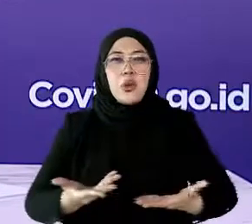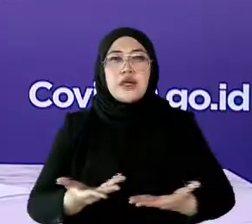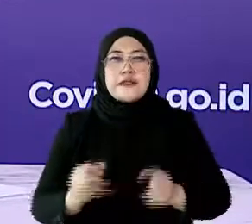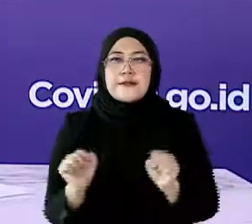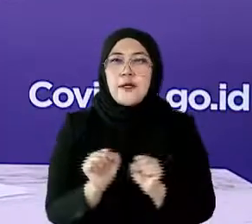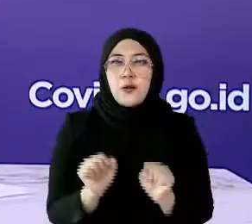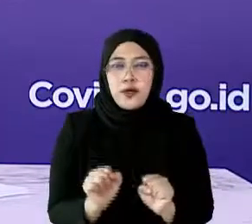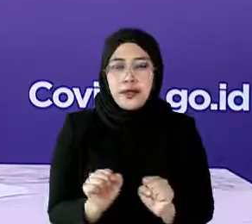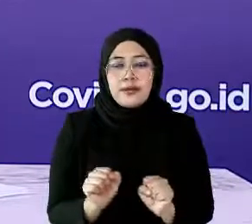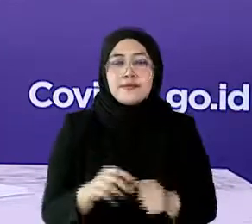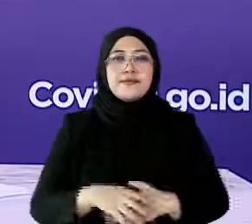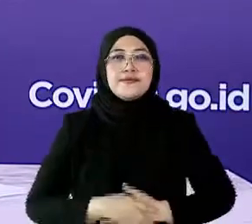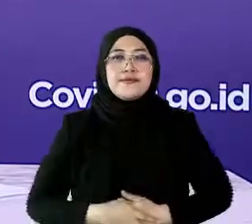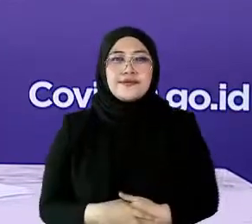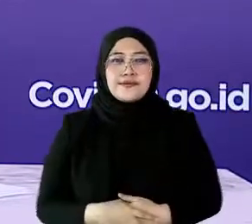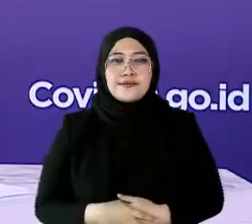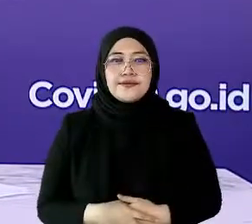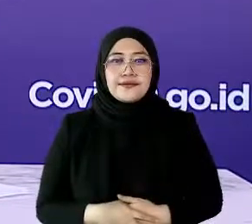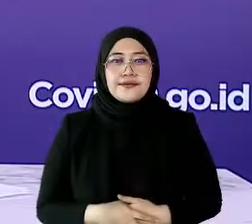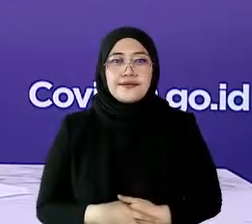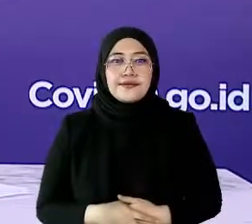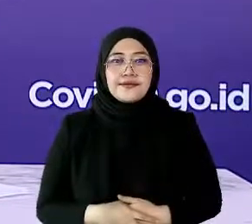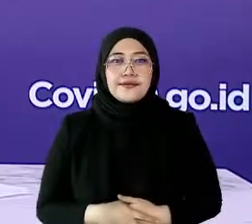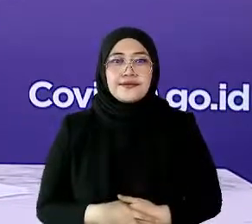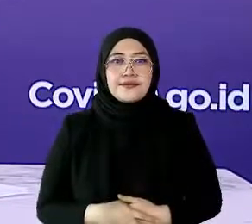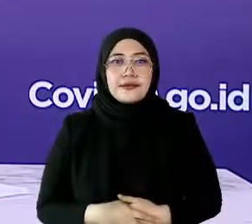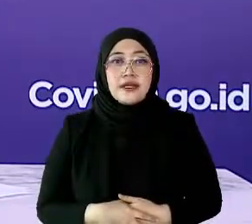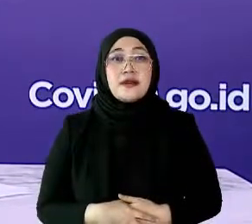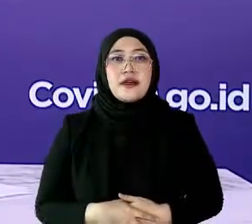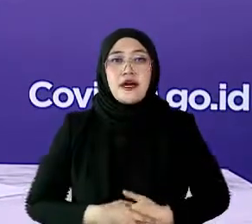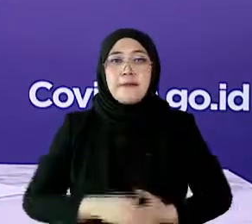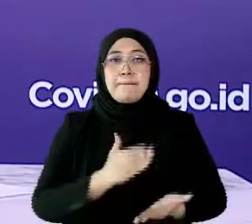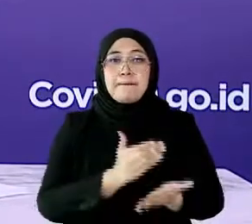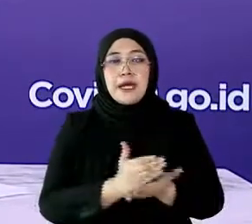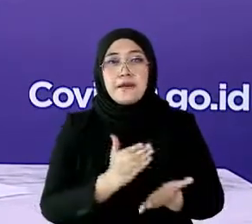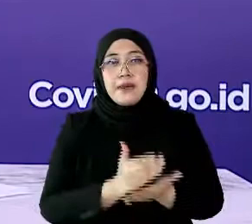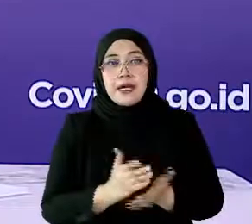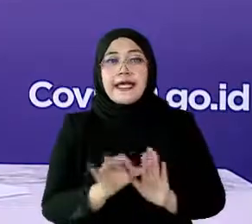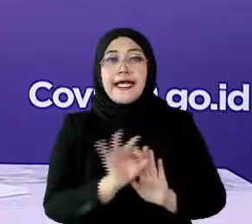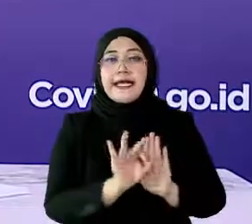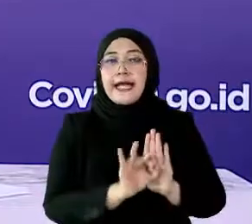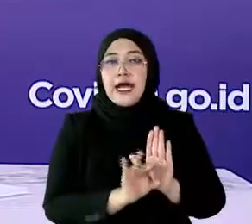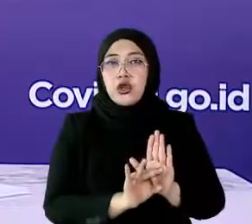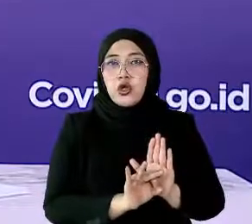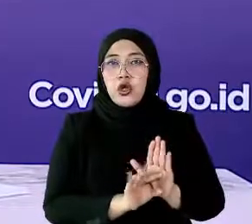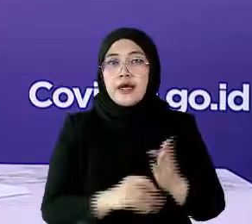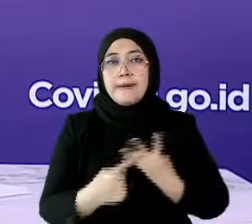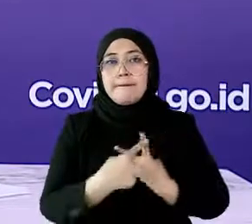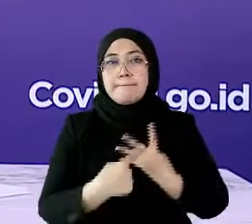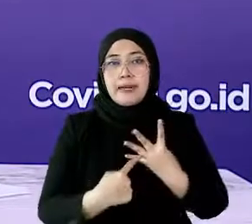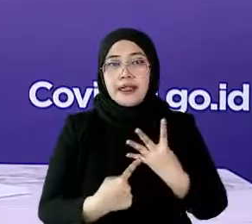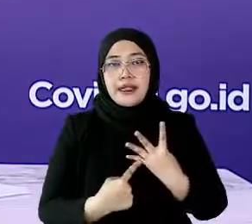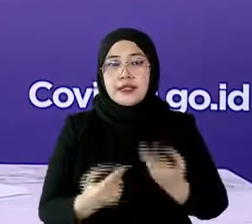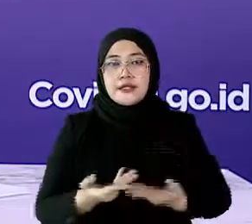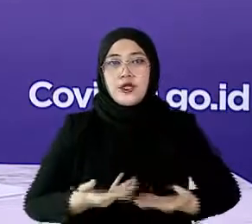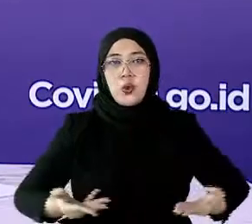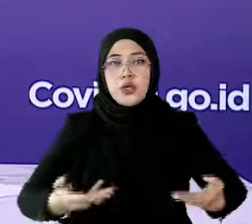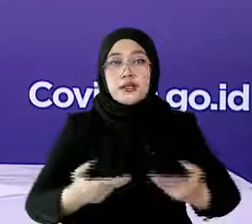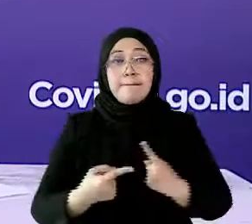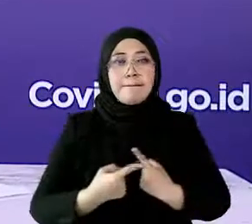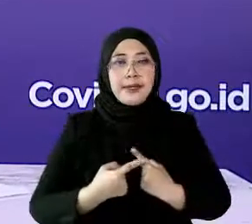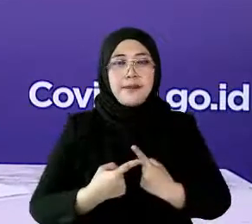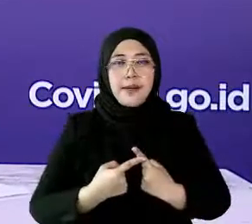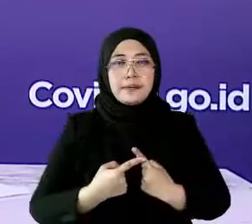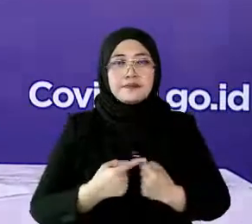Begitupun sebaliknya Hai Saya membagi indikatornya menjadi empat kondisi yaitu yang